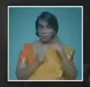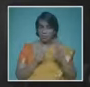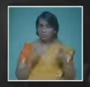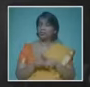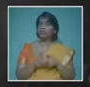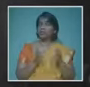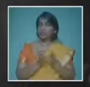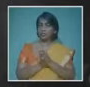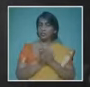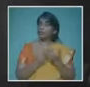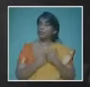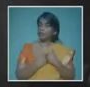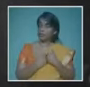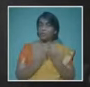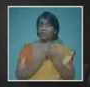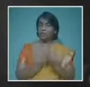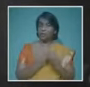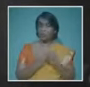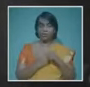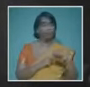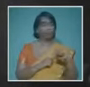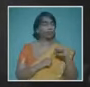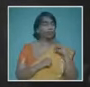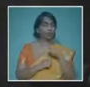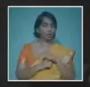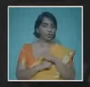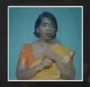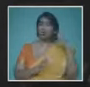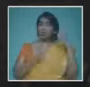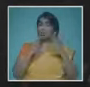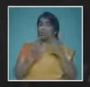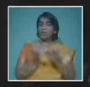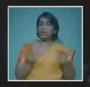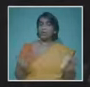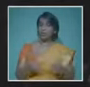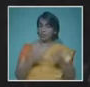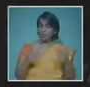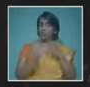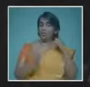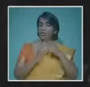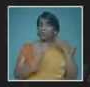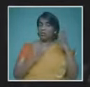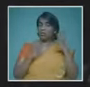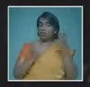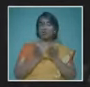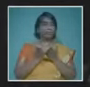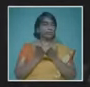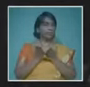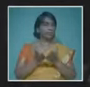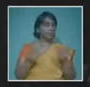එක්කම අපිට ලැබෙන ශක්තිය තමයි ලෝකයේ වරායවල් වලින් ජාත්‍යන්තර වරායවල් වලින් අද